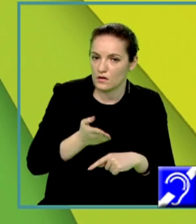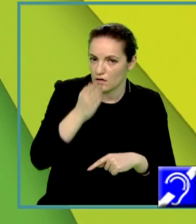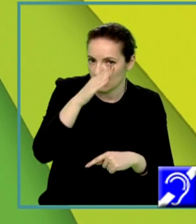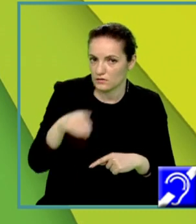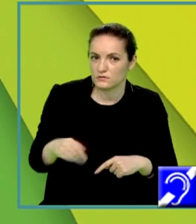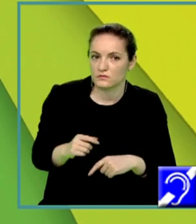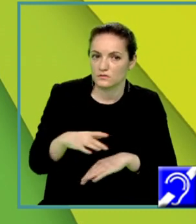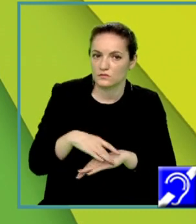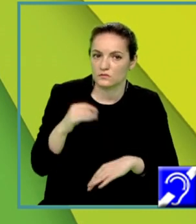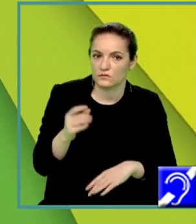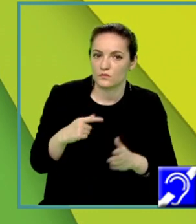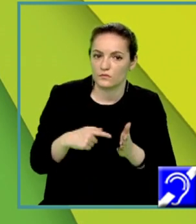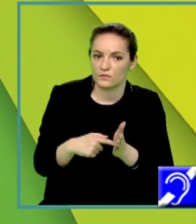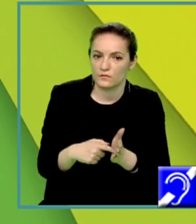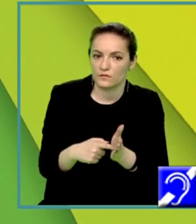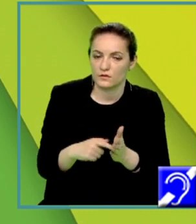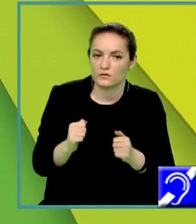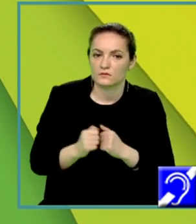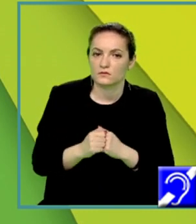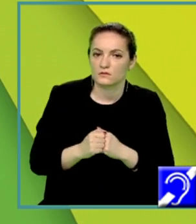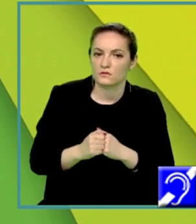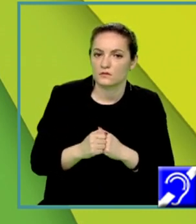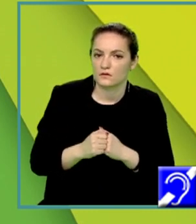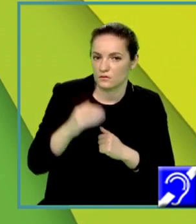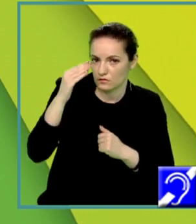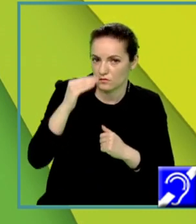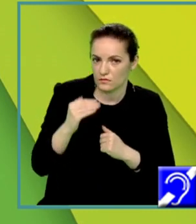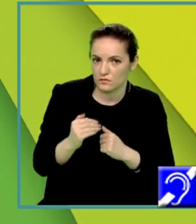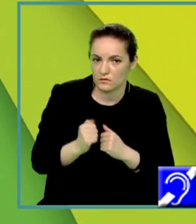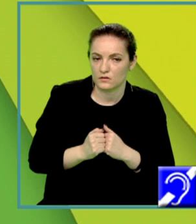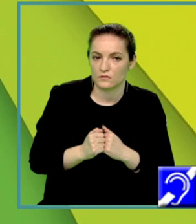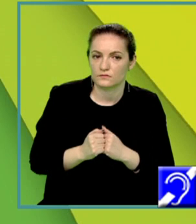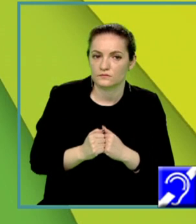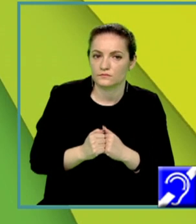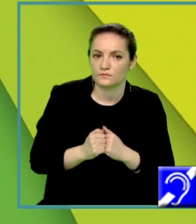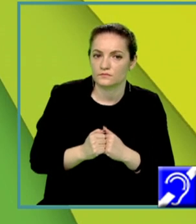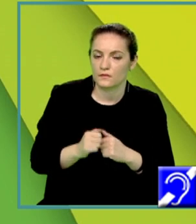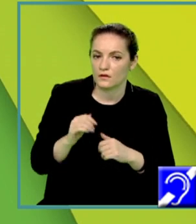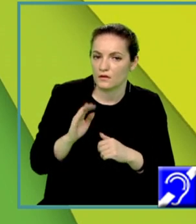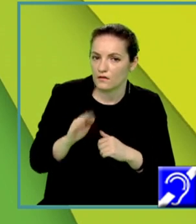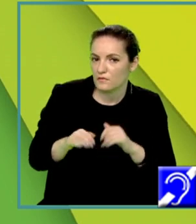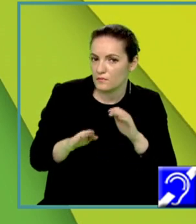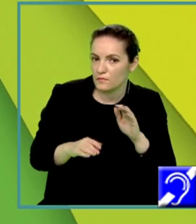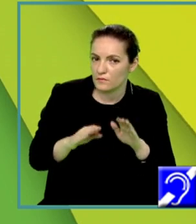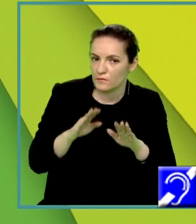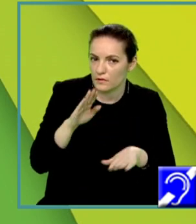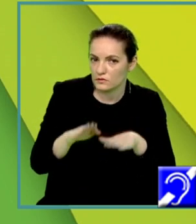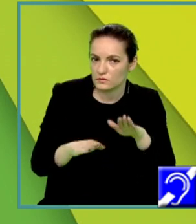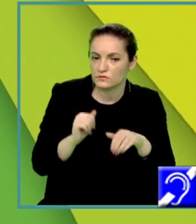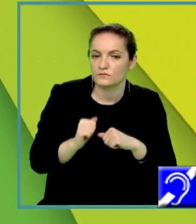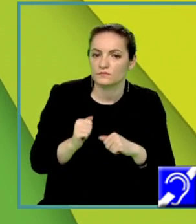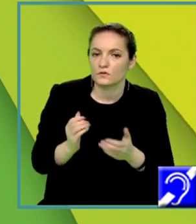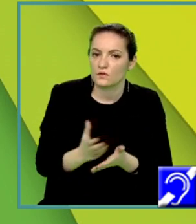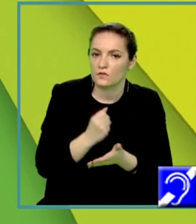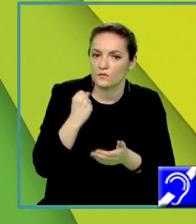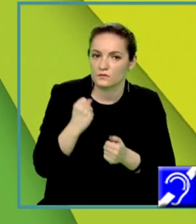vom prezenta sub forma unui algoritm, în urma căruia, urmând pașii, vom obține graficul funcției.